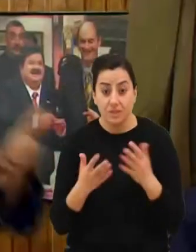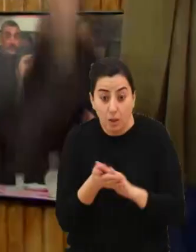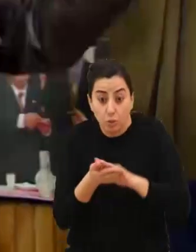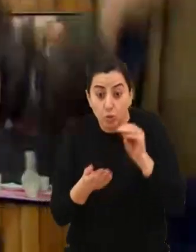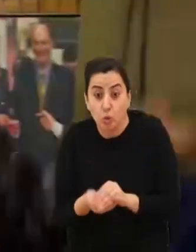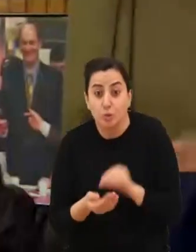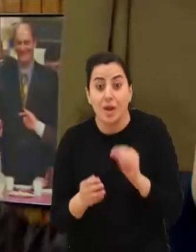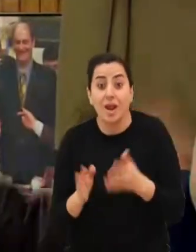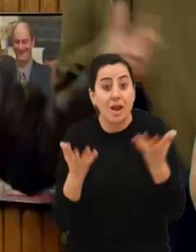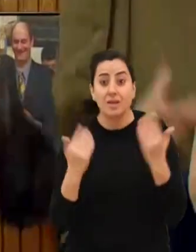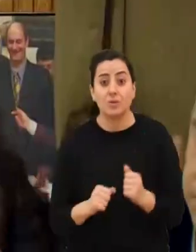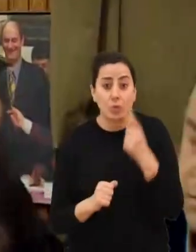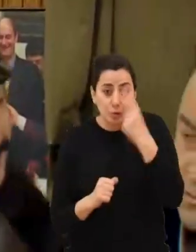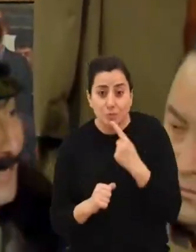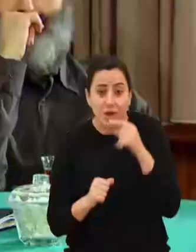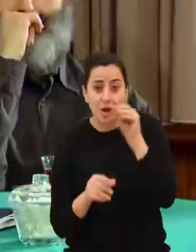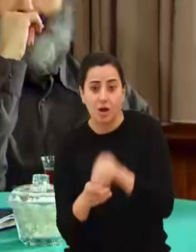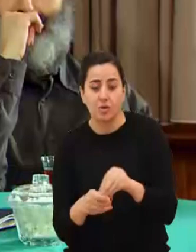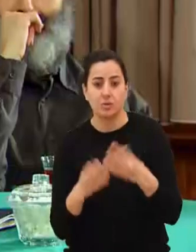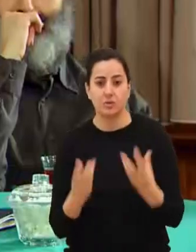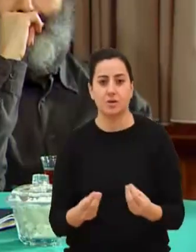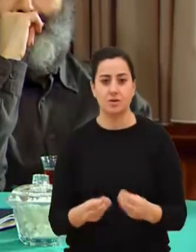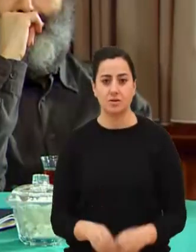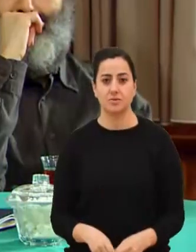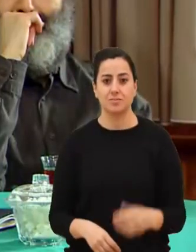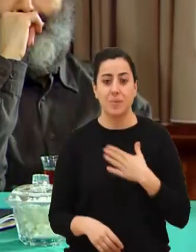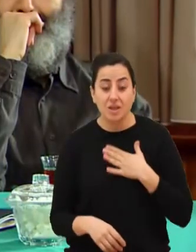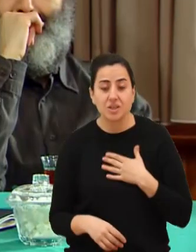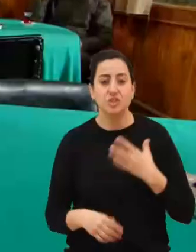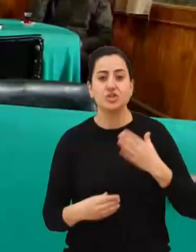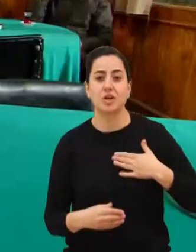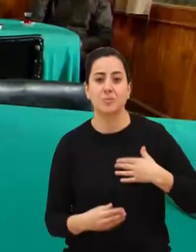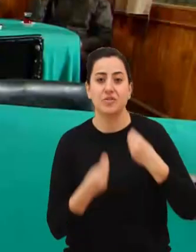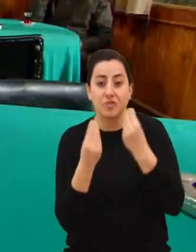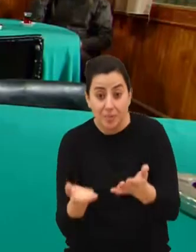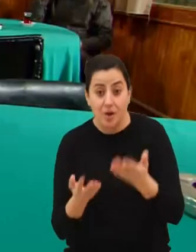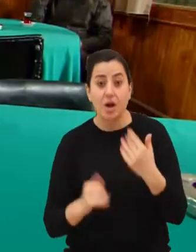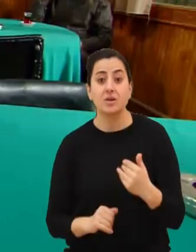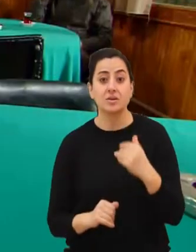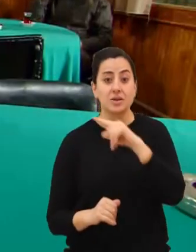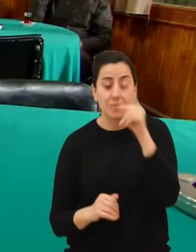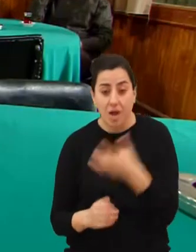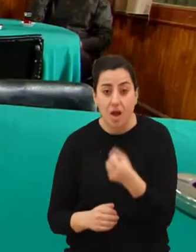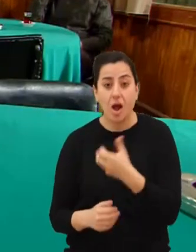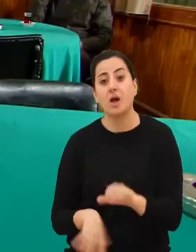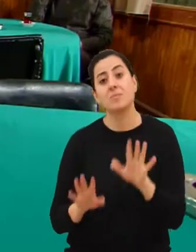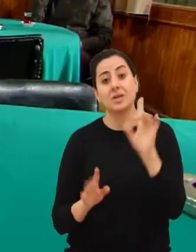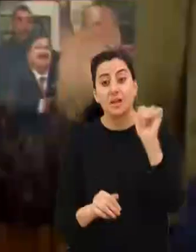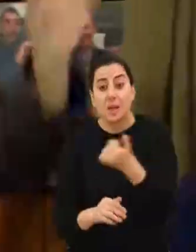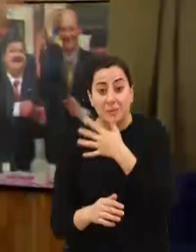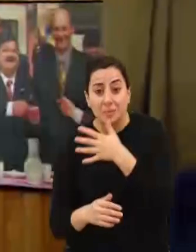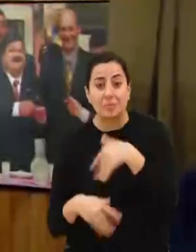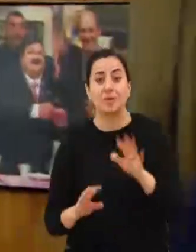Sabunu koydum legene, gör başına ne gele. Ben canımı veririm kadir kıymet